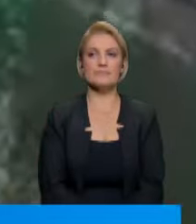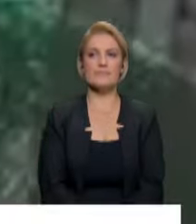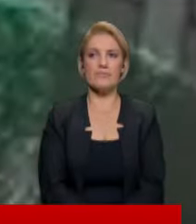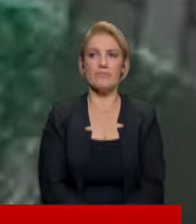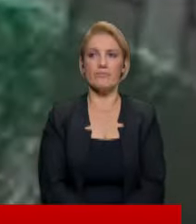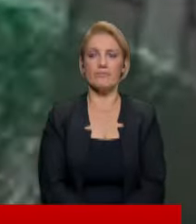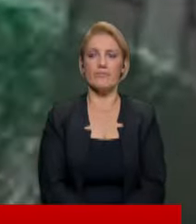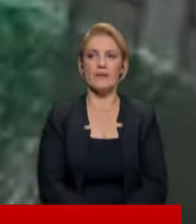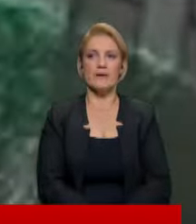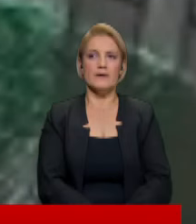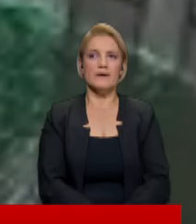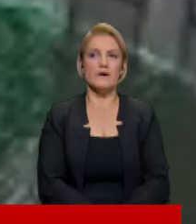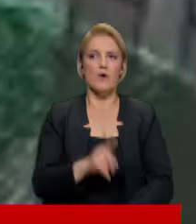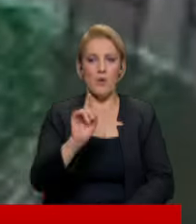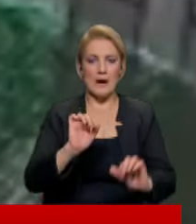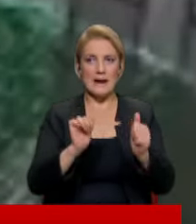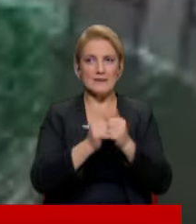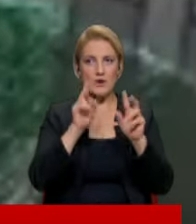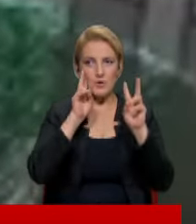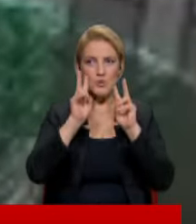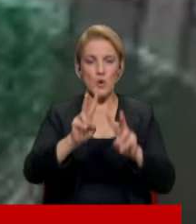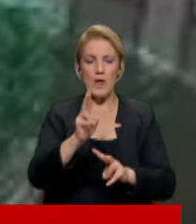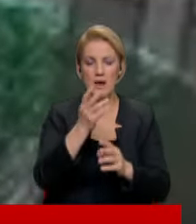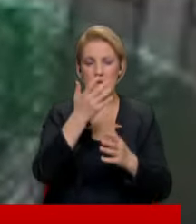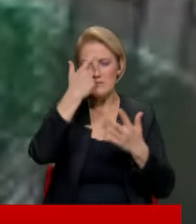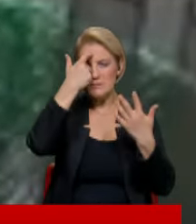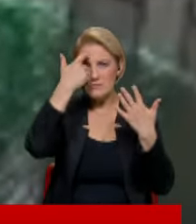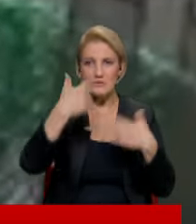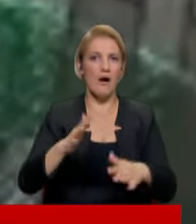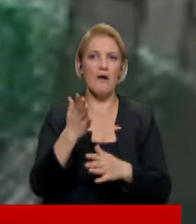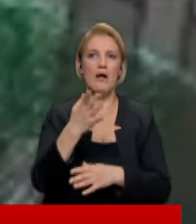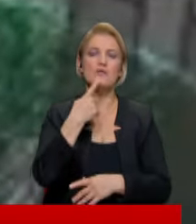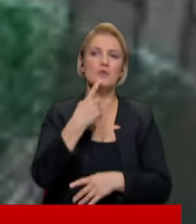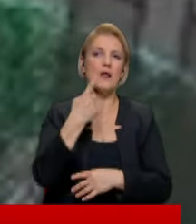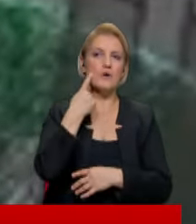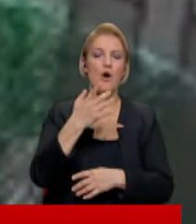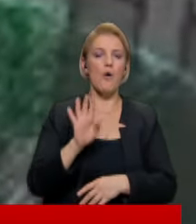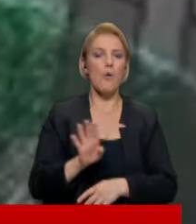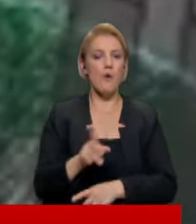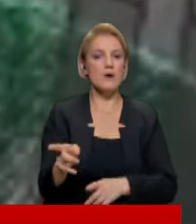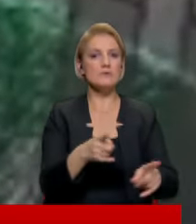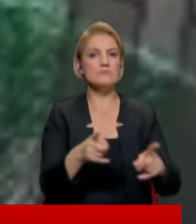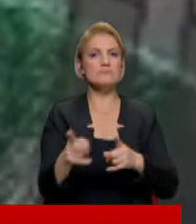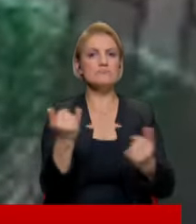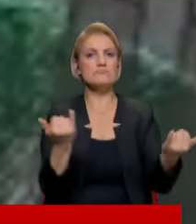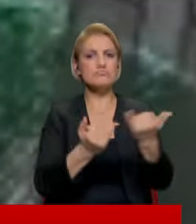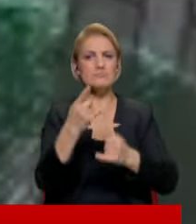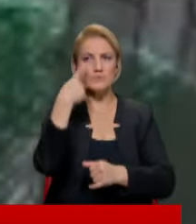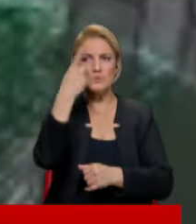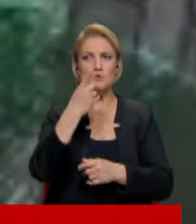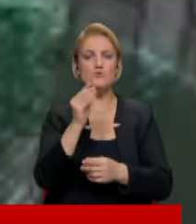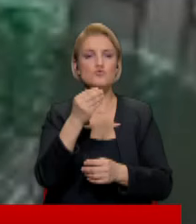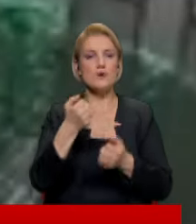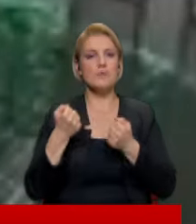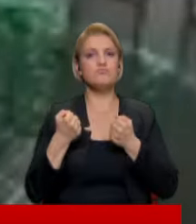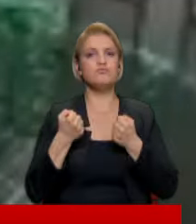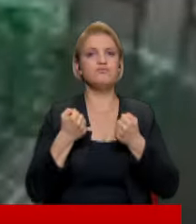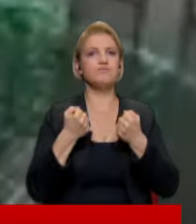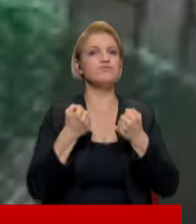izleyelim O kaza görenlerin kanını dondurmuş iddiaya göre oğluyla tartıştı diye çocuğun üstüne doğrudan